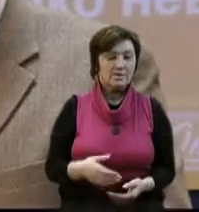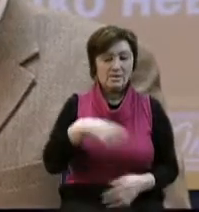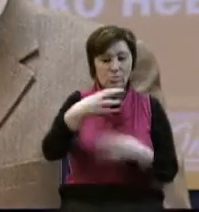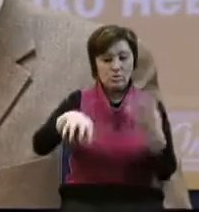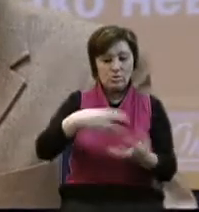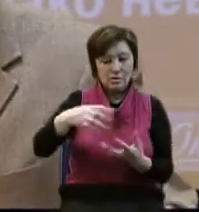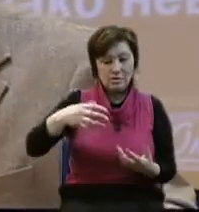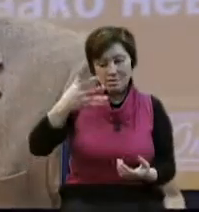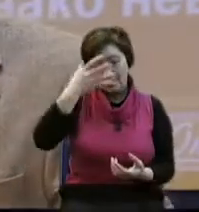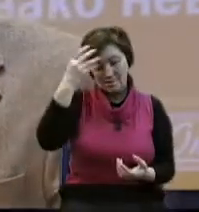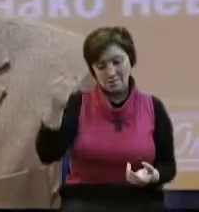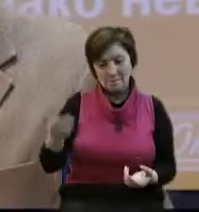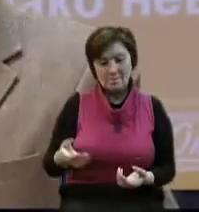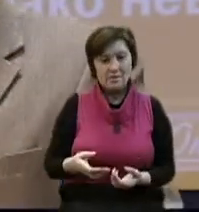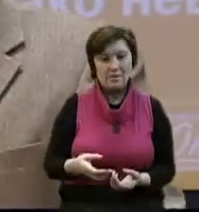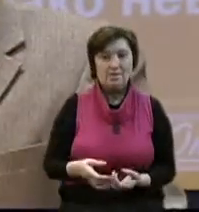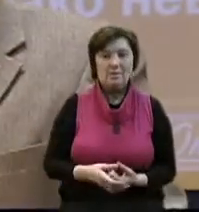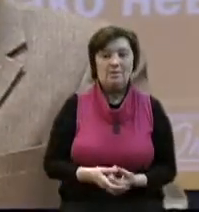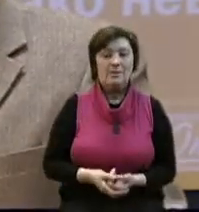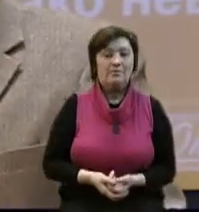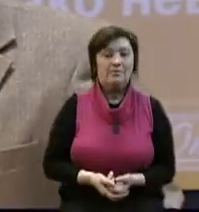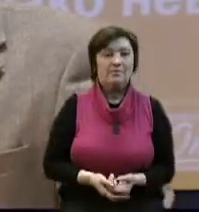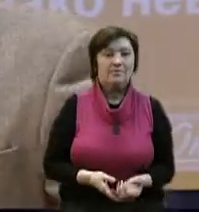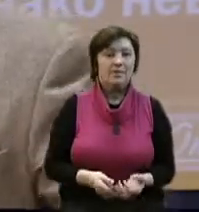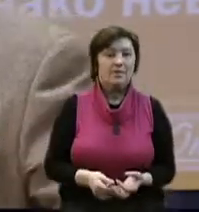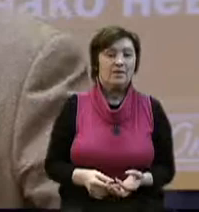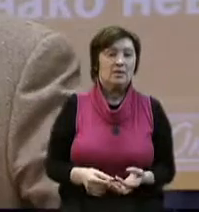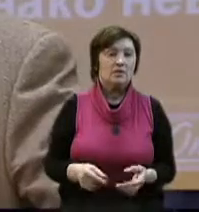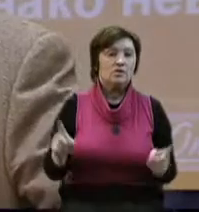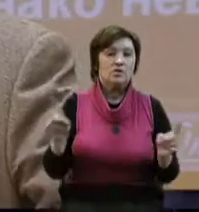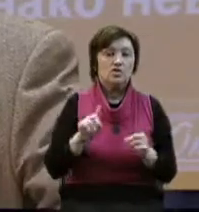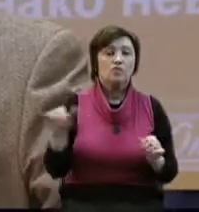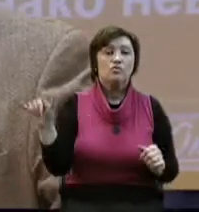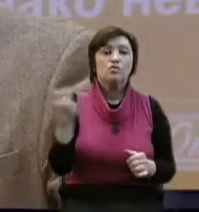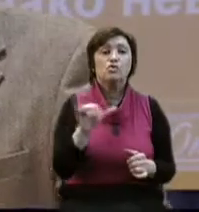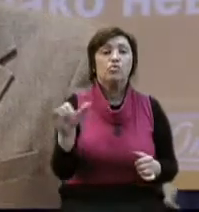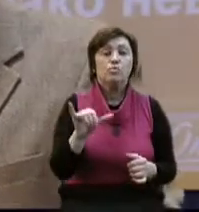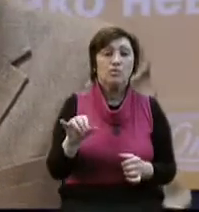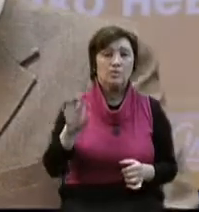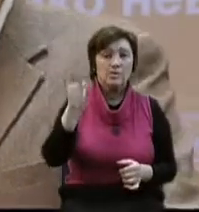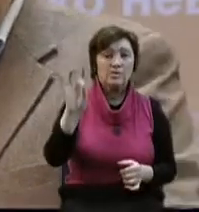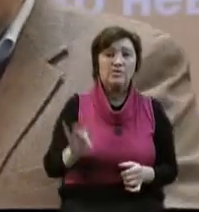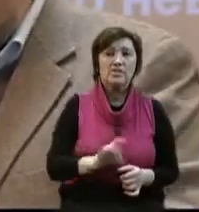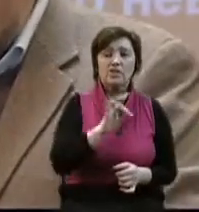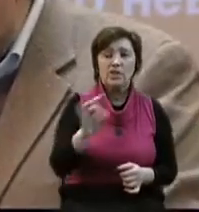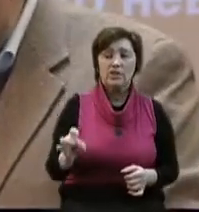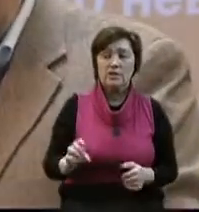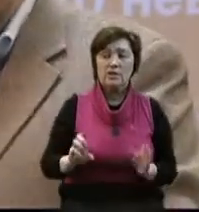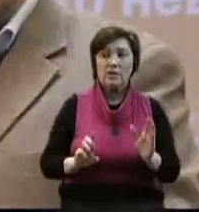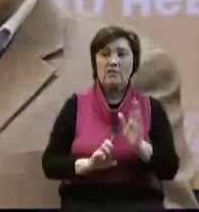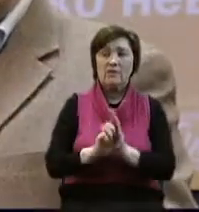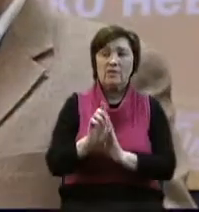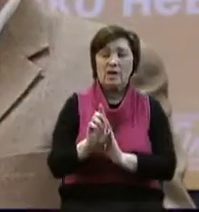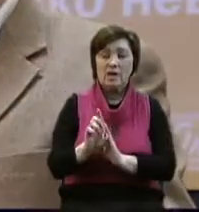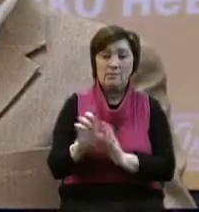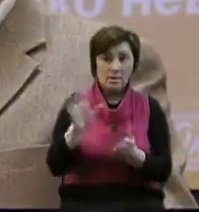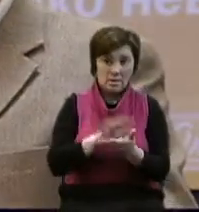заблуждаются. Или не читали ли вы в законе, что в субботы священники в храме нарушают